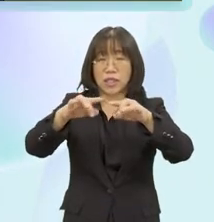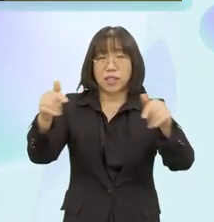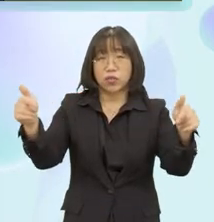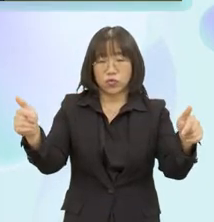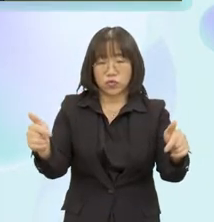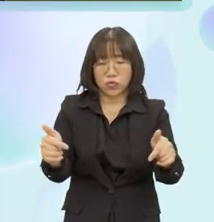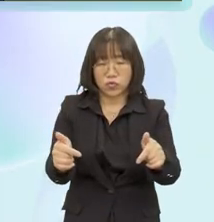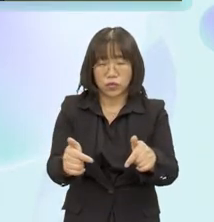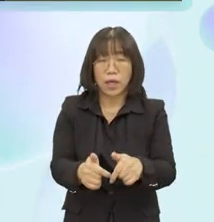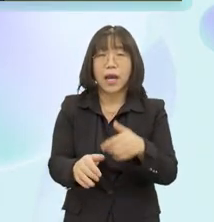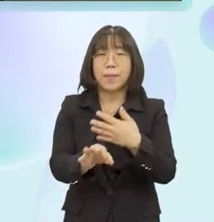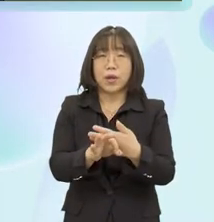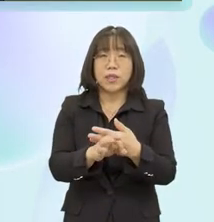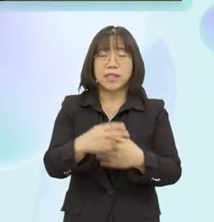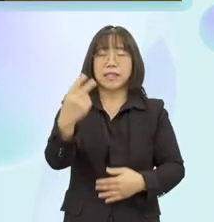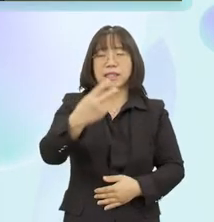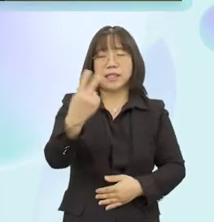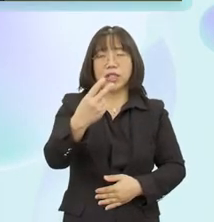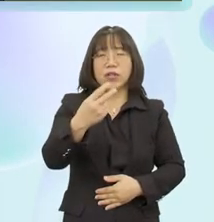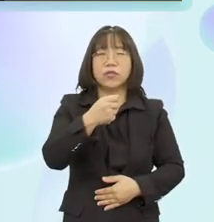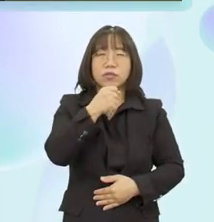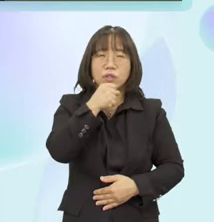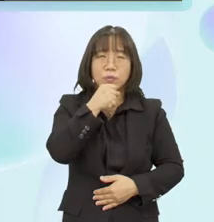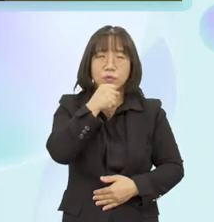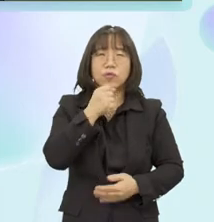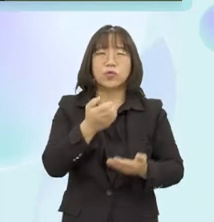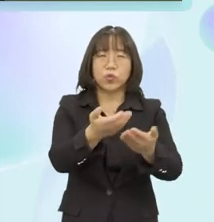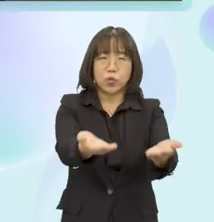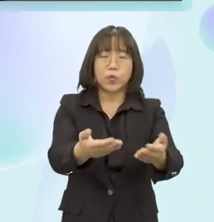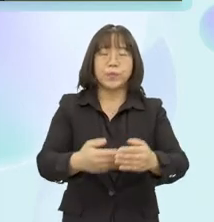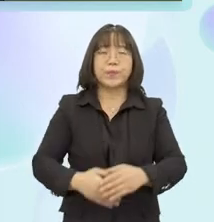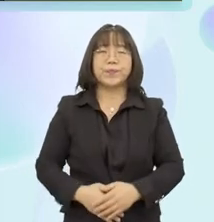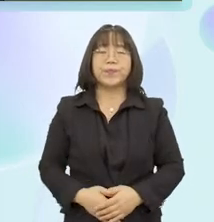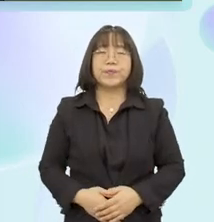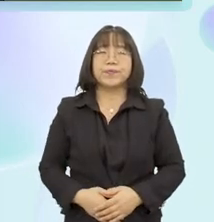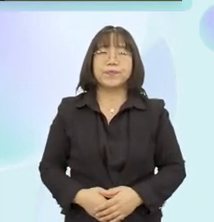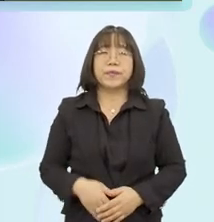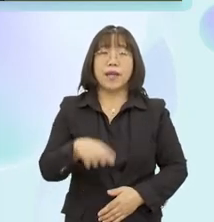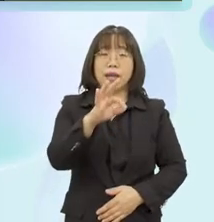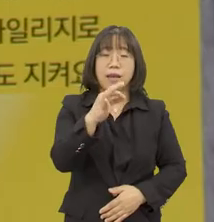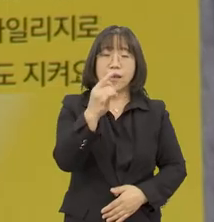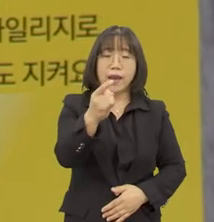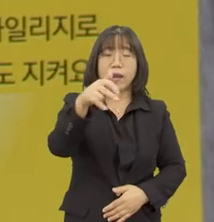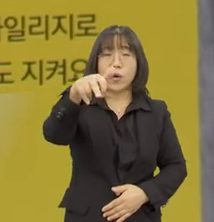30% 이상 절약하면 최대 12,000마일리지를 돌려줍니다.